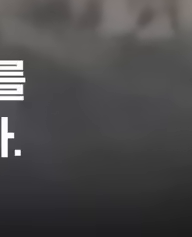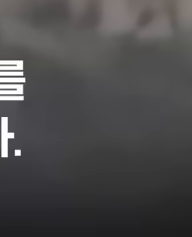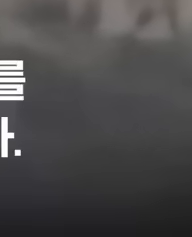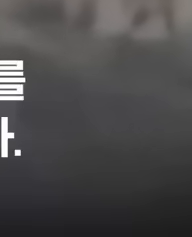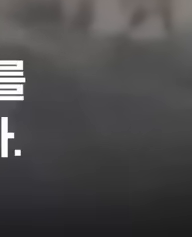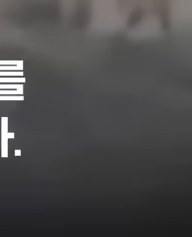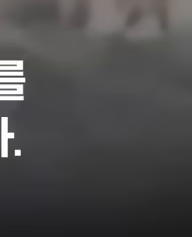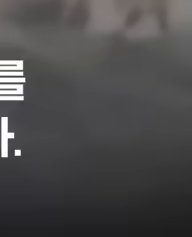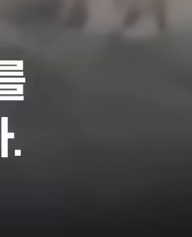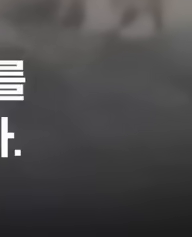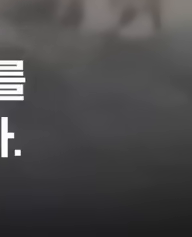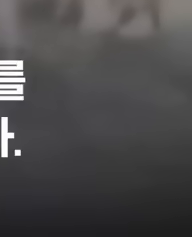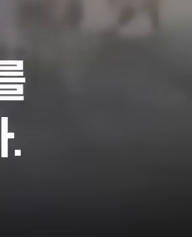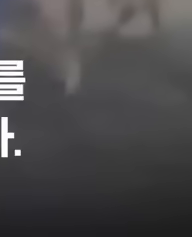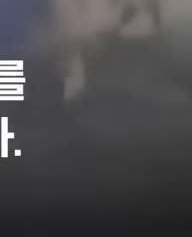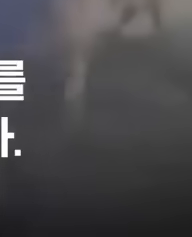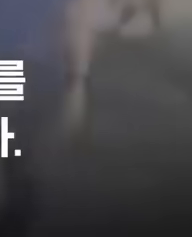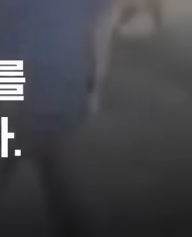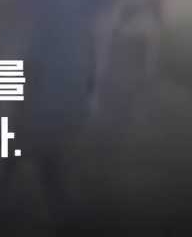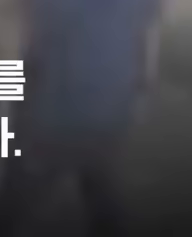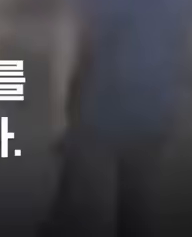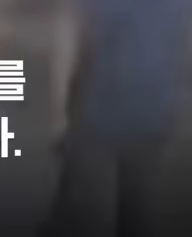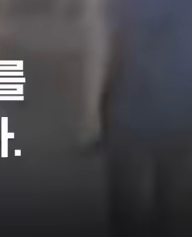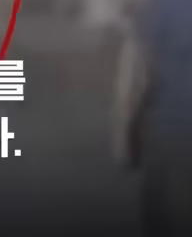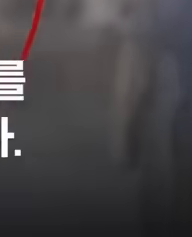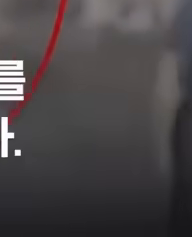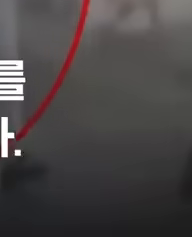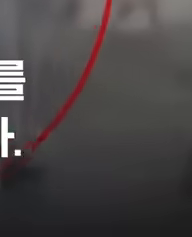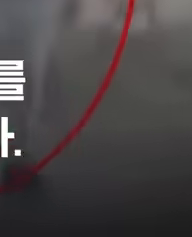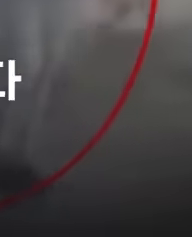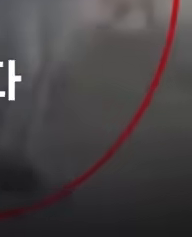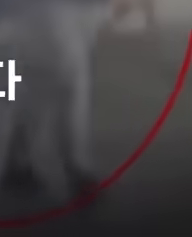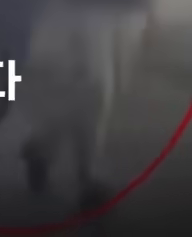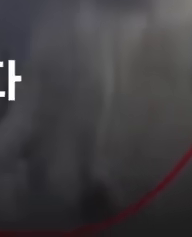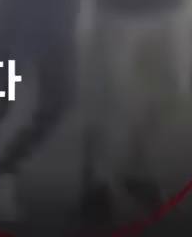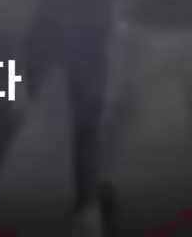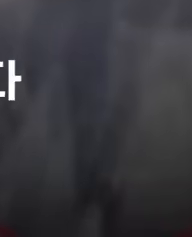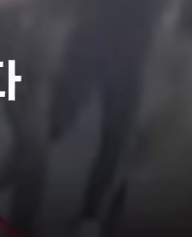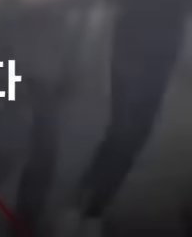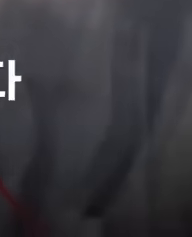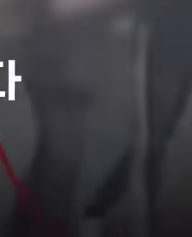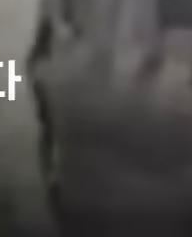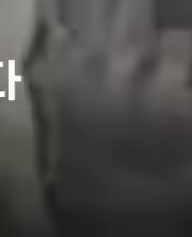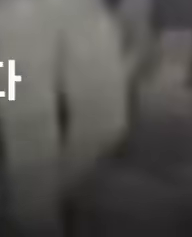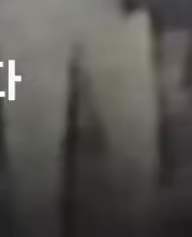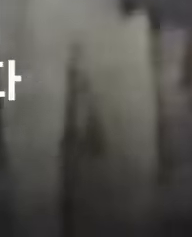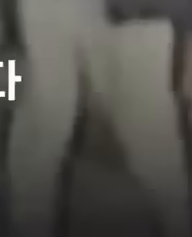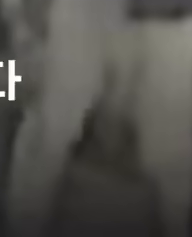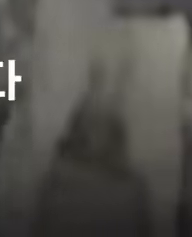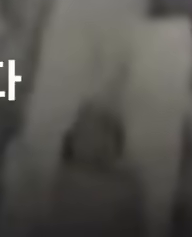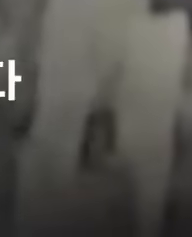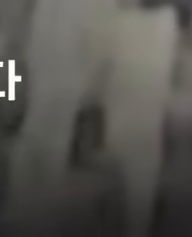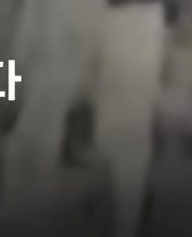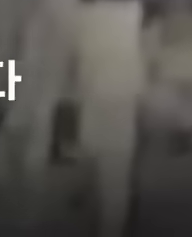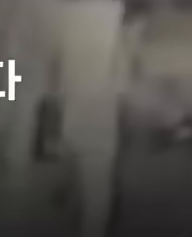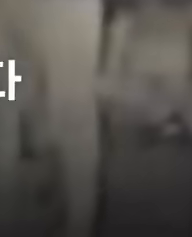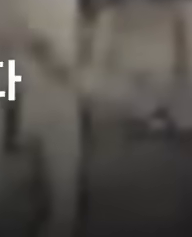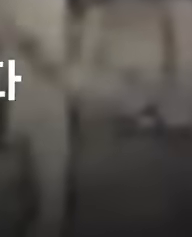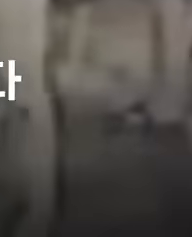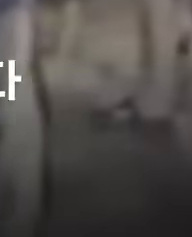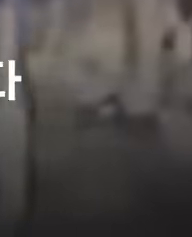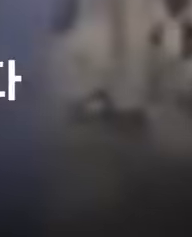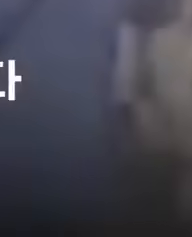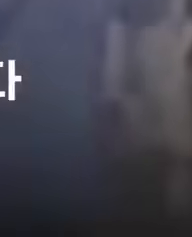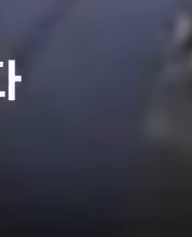전 여자친구를 흉기로 살해하고 스스로 경찰에 신고했습니다. 남성은 오피스텔 옥상에서 투신을 시도하려다